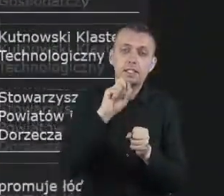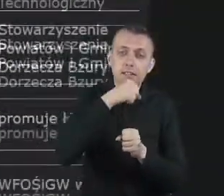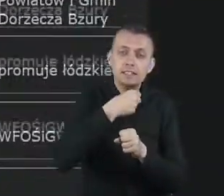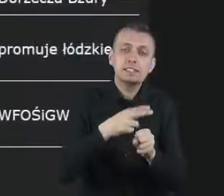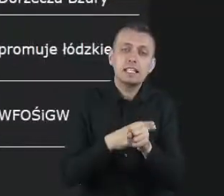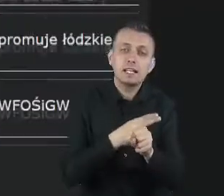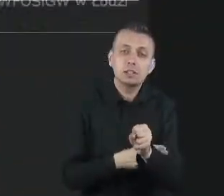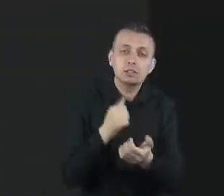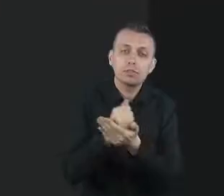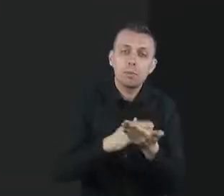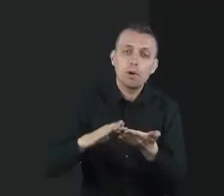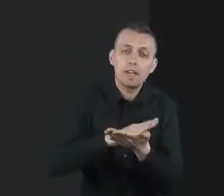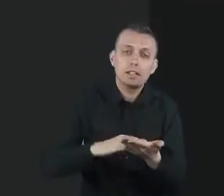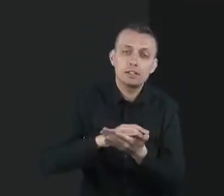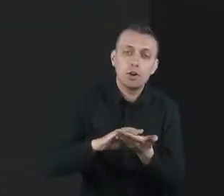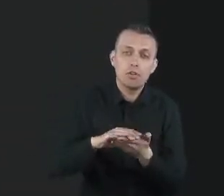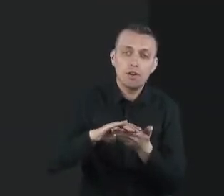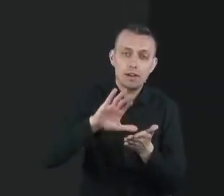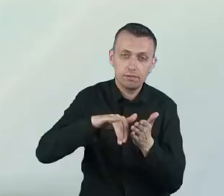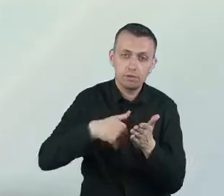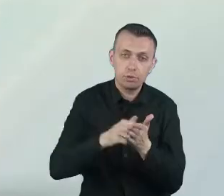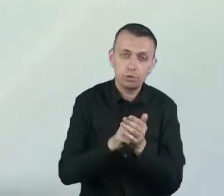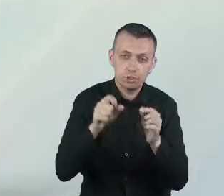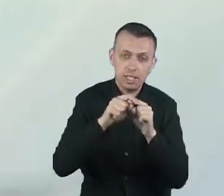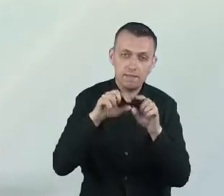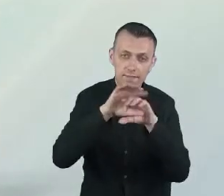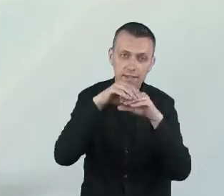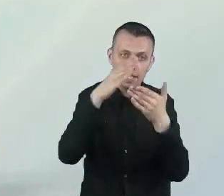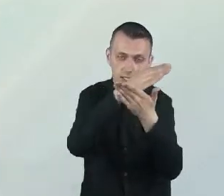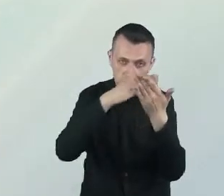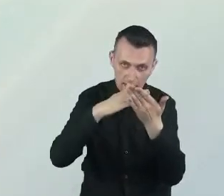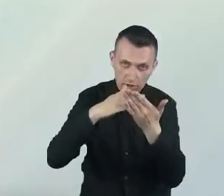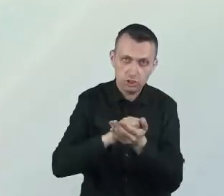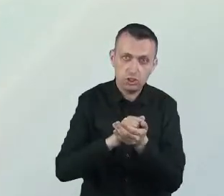Kutnowski. Dla Wiadomości Dnia, Paweł Albiniak.